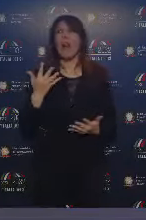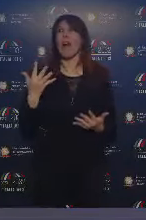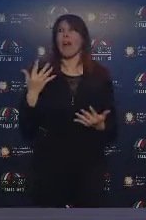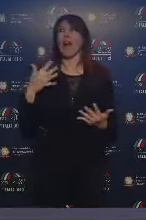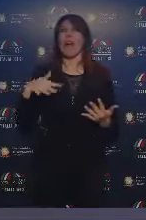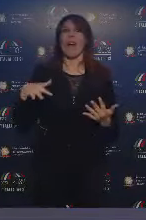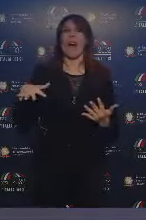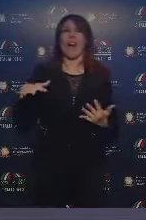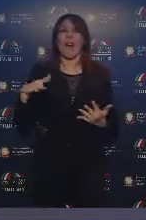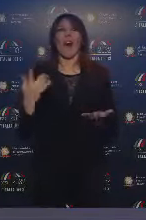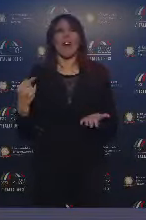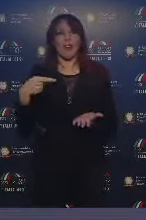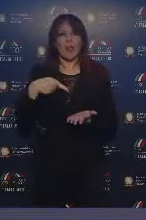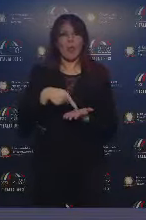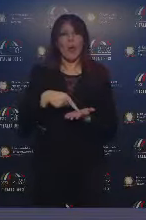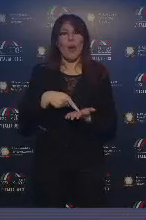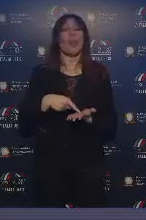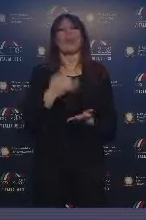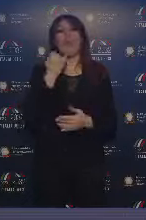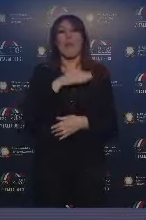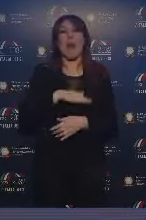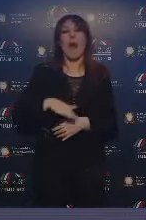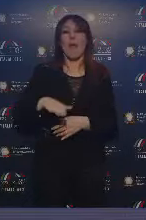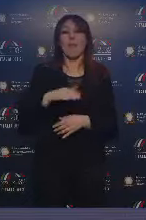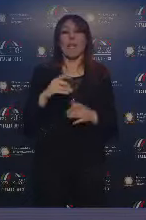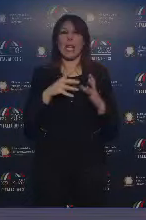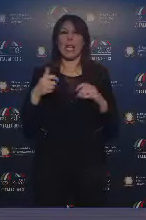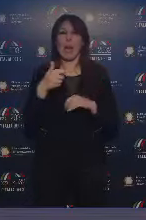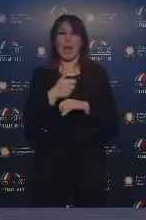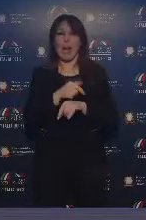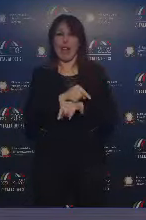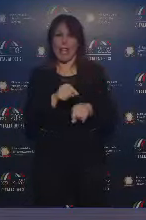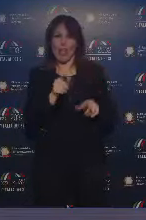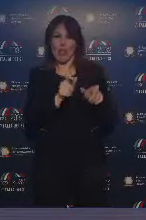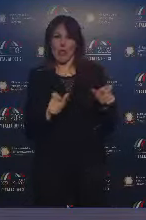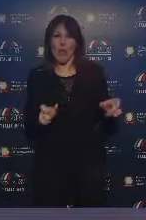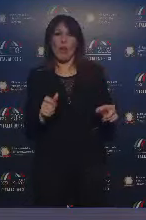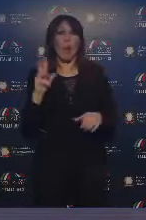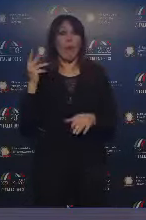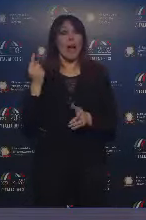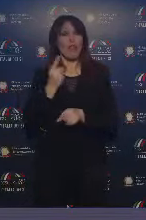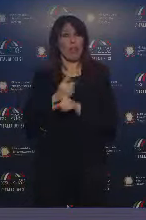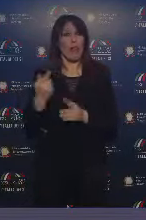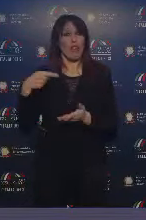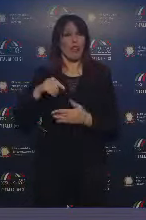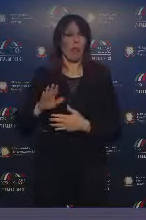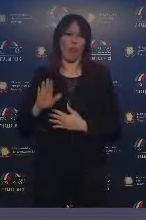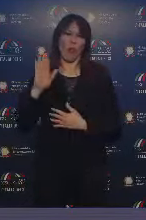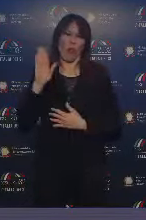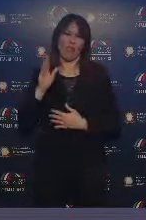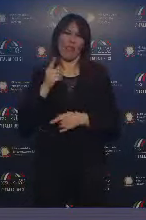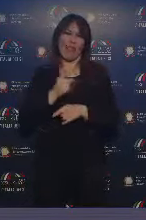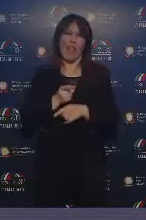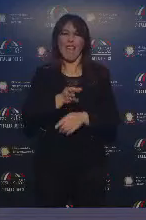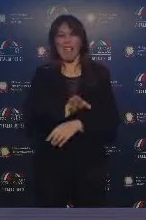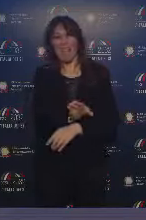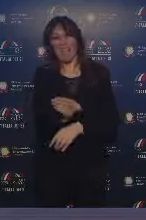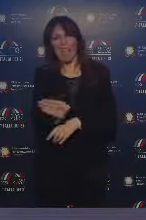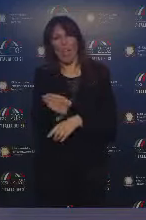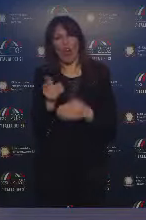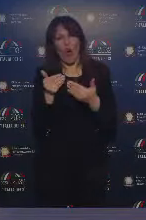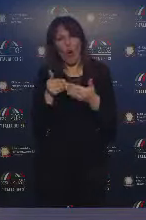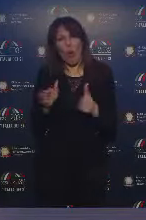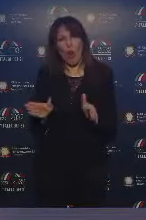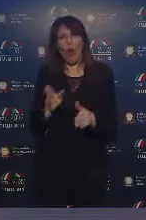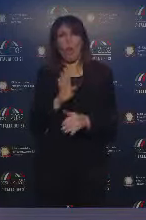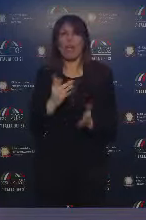da parte di quei di quei bambini e di quegli imprenditori Mi sono ripromesso di tornare a marzo quando verrà aperto anche lo svincolo per tornare